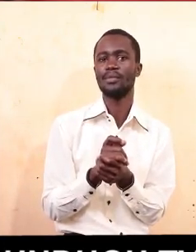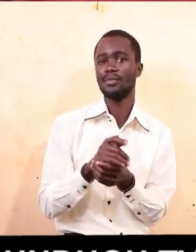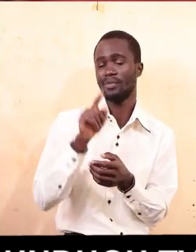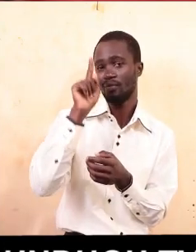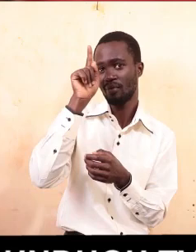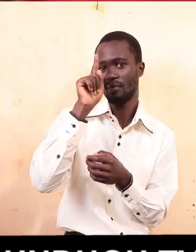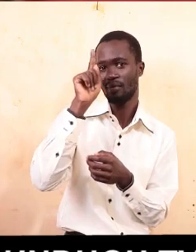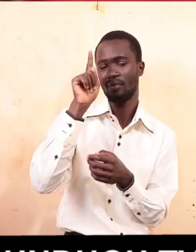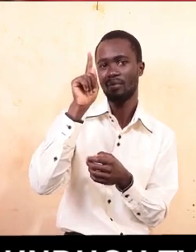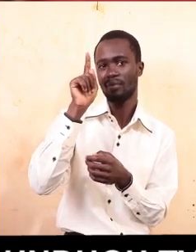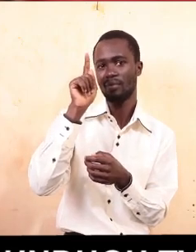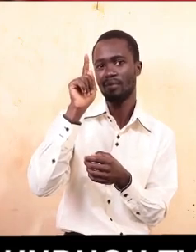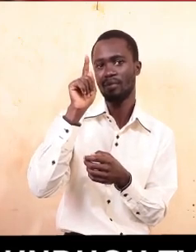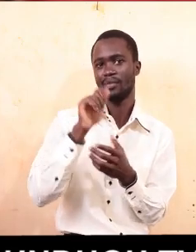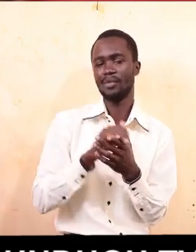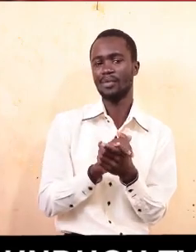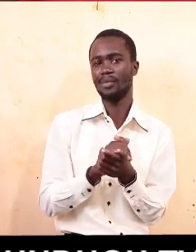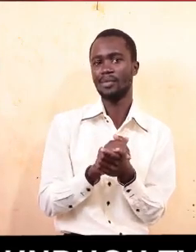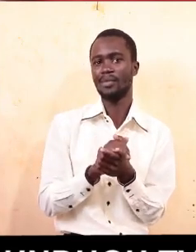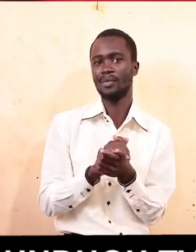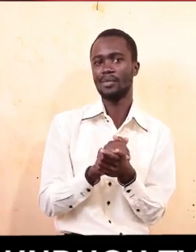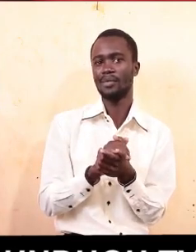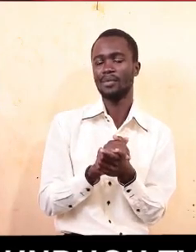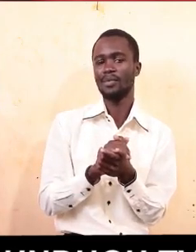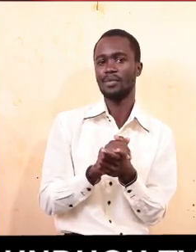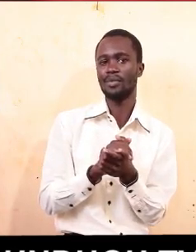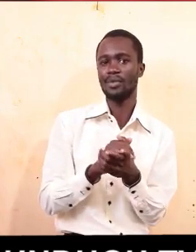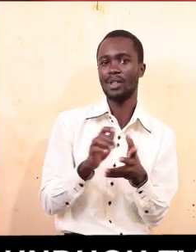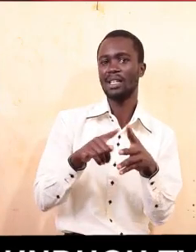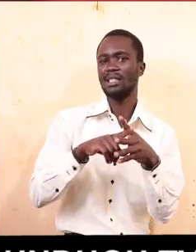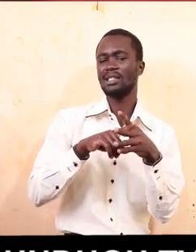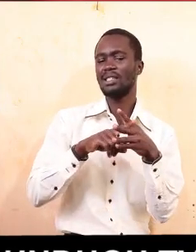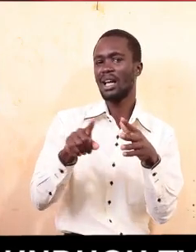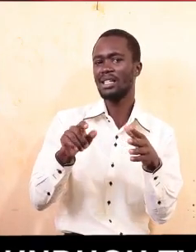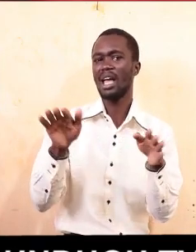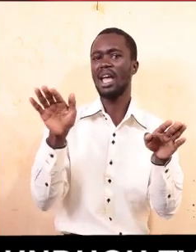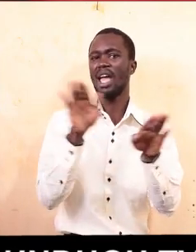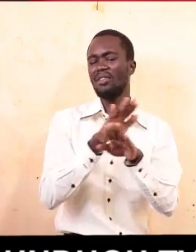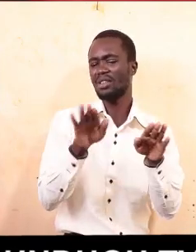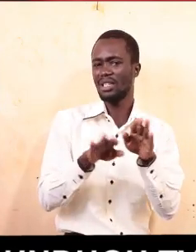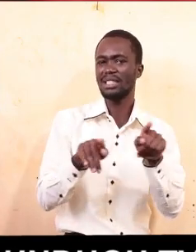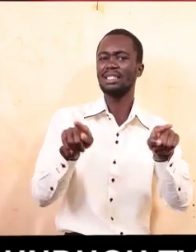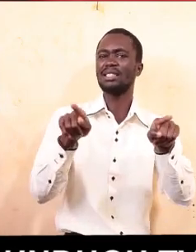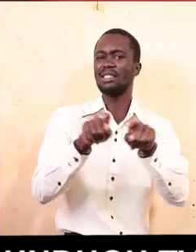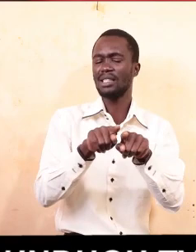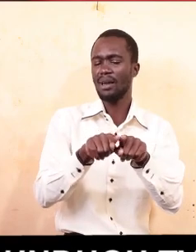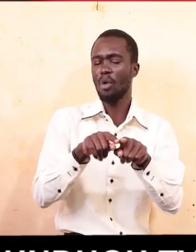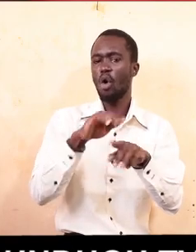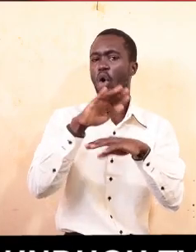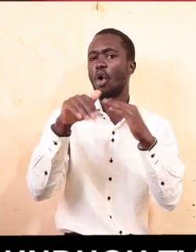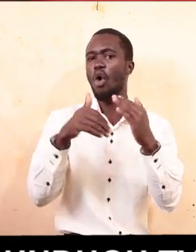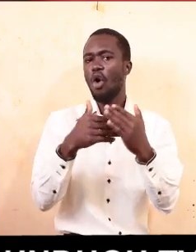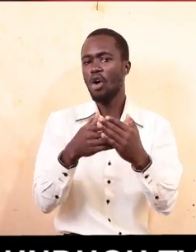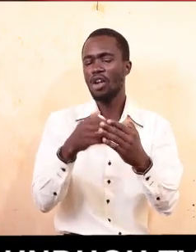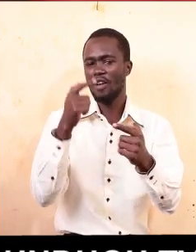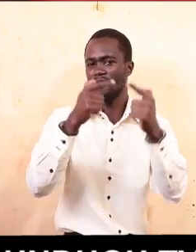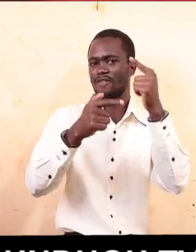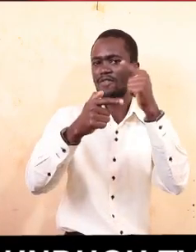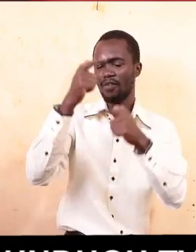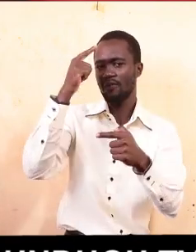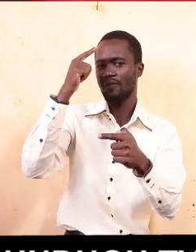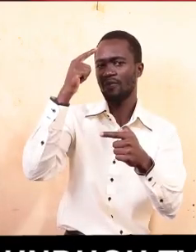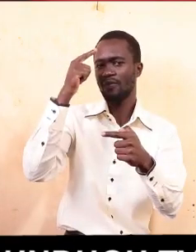yeye ndiye mwenza wa yote, na ushindi wote wa kivita ni kwa